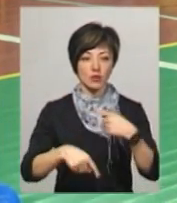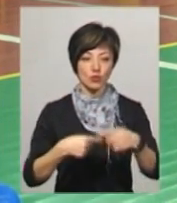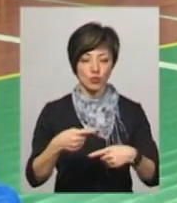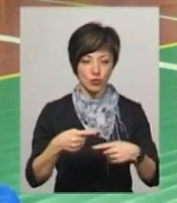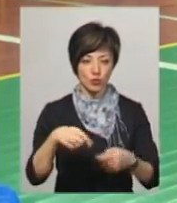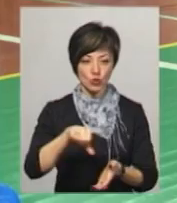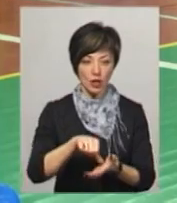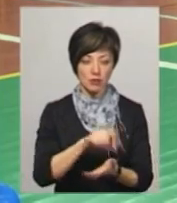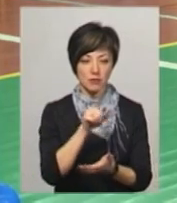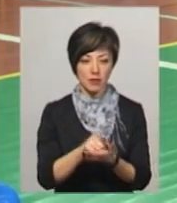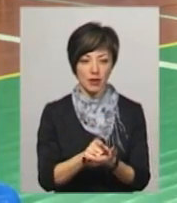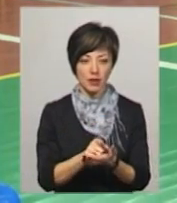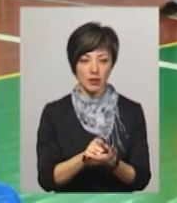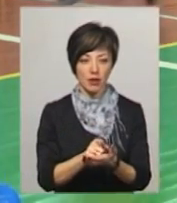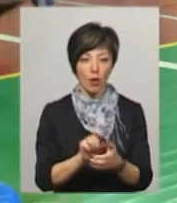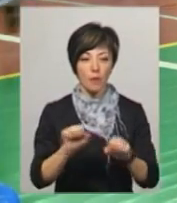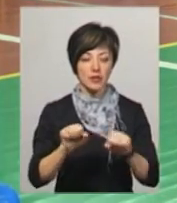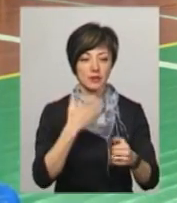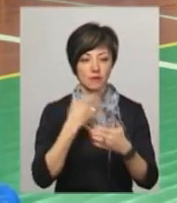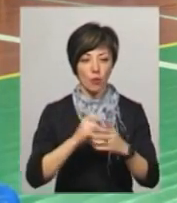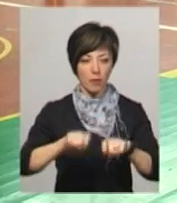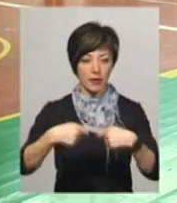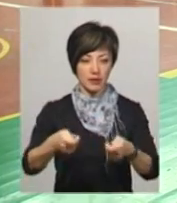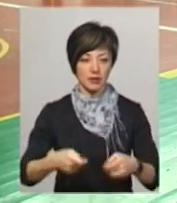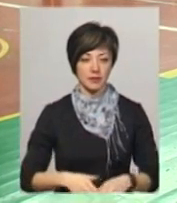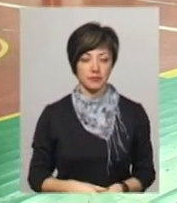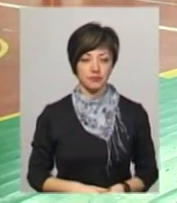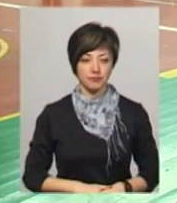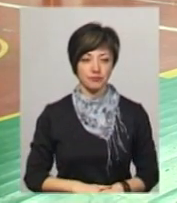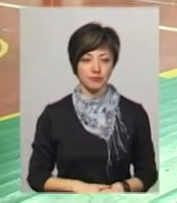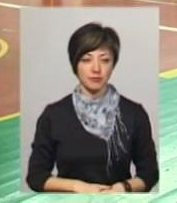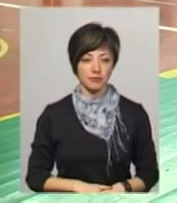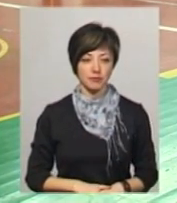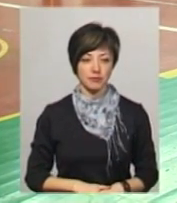і він має командиру своєму передати палку.